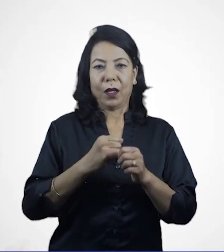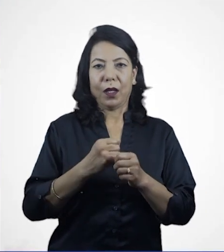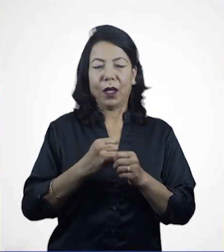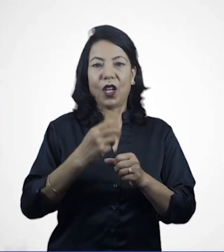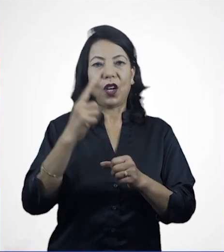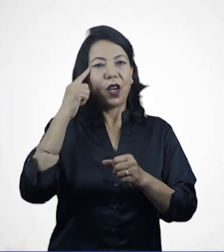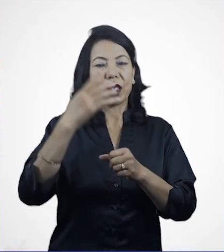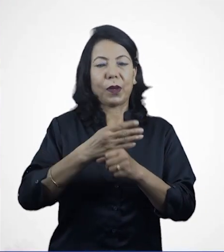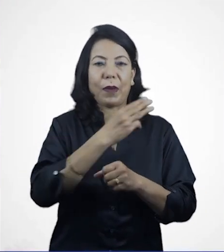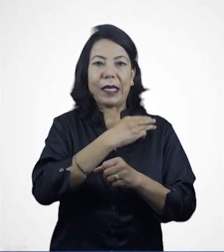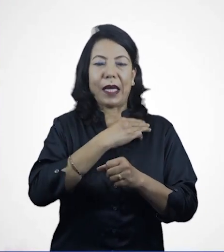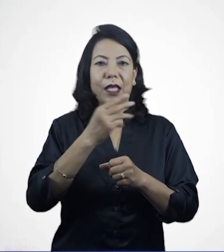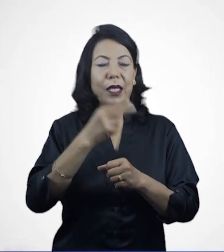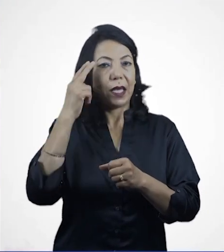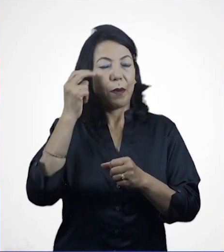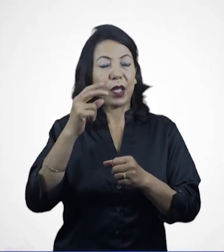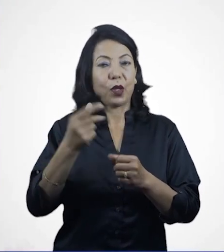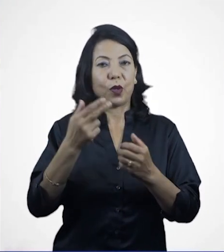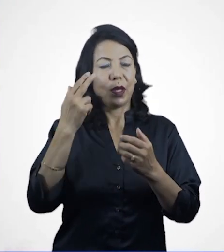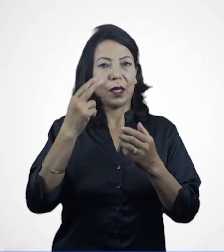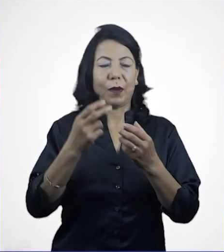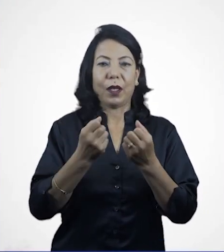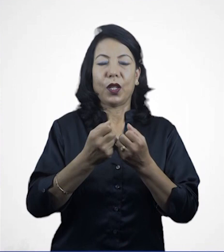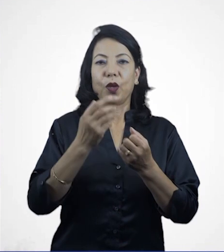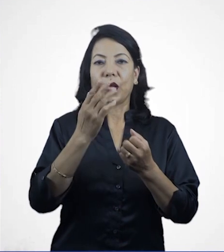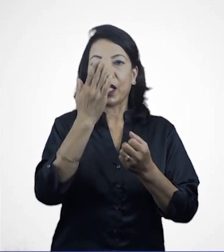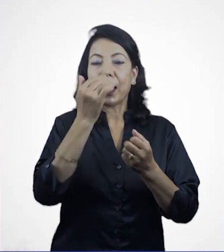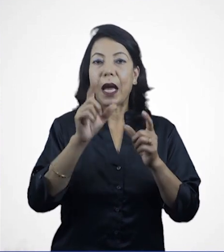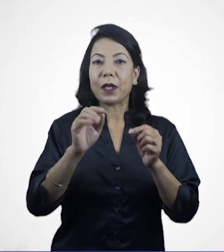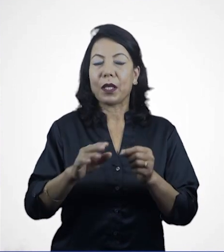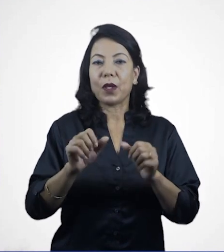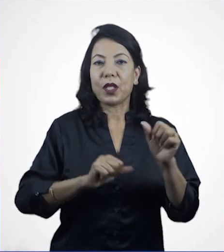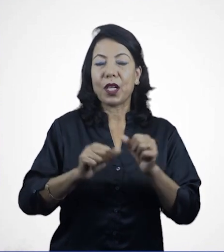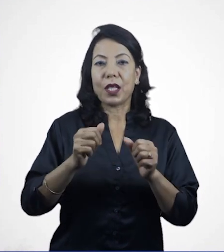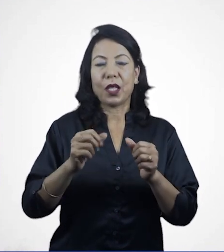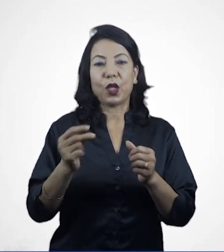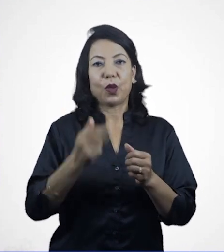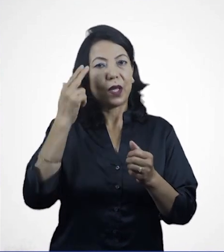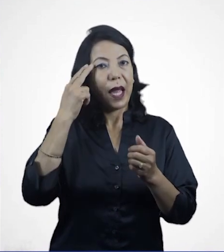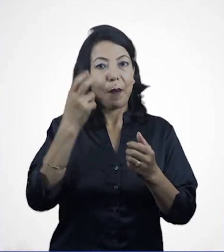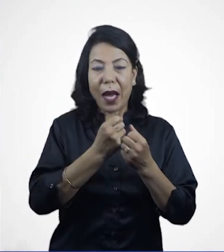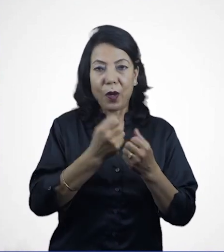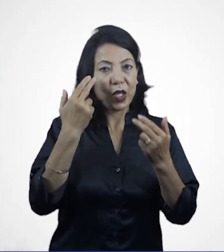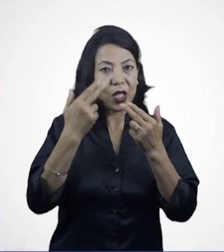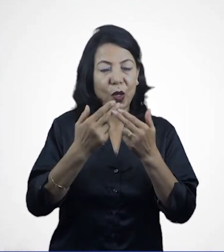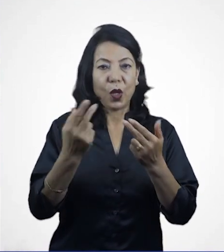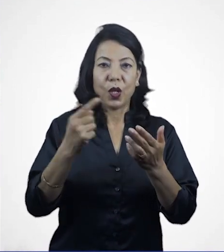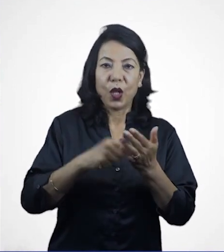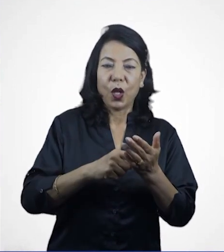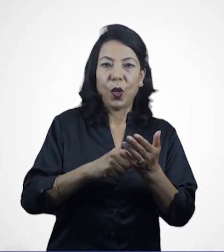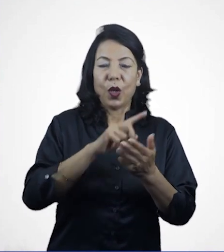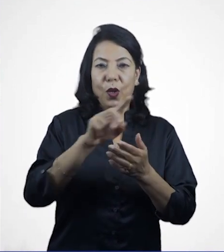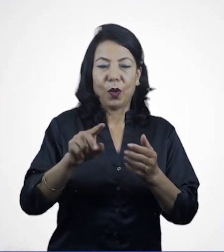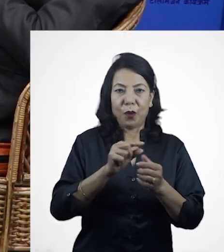चाणड़ा था दे रा चाणड़ा डिटेक्शन गरनी तो कीना गरना जरूरी छता बंदा कि जती चाणड़ा था पाईयो जती उल लाई चाणड़ा प्रारम भी